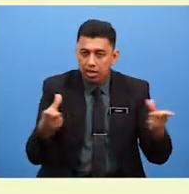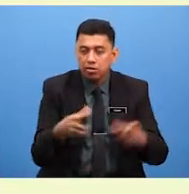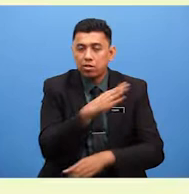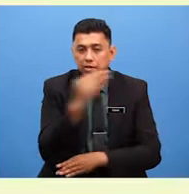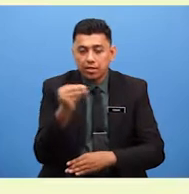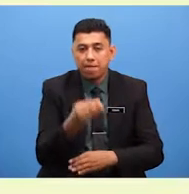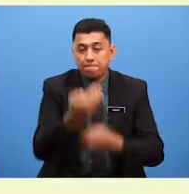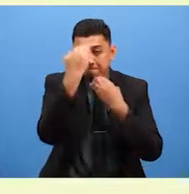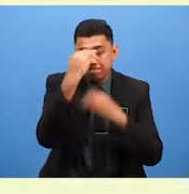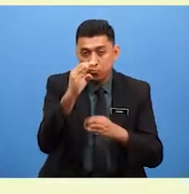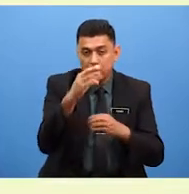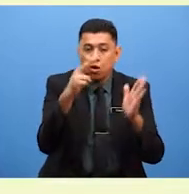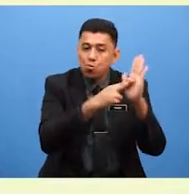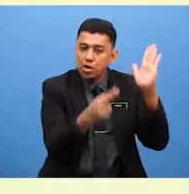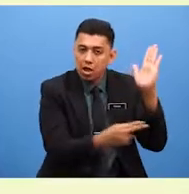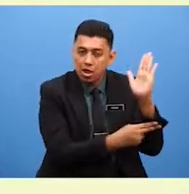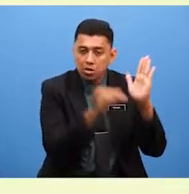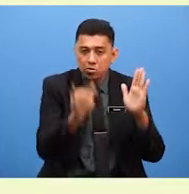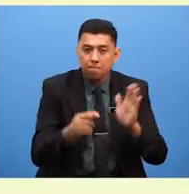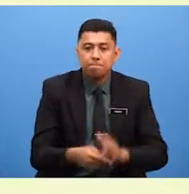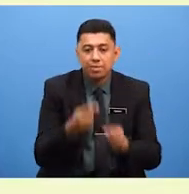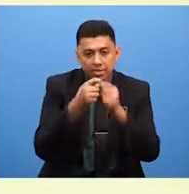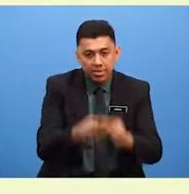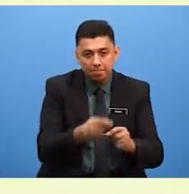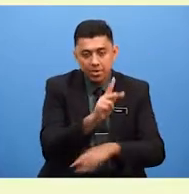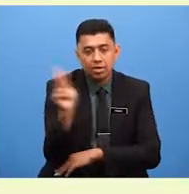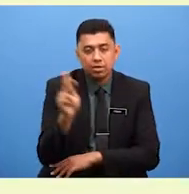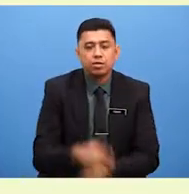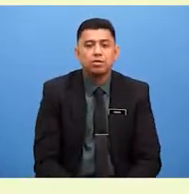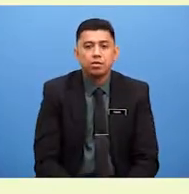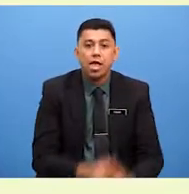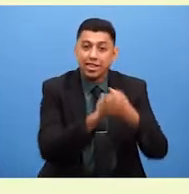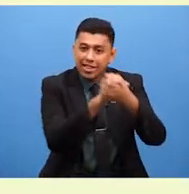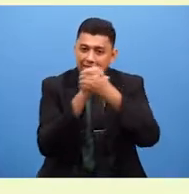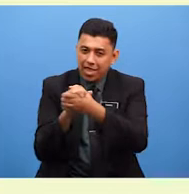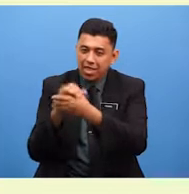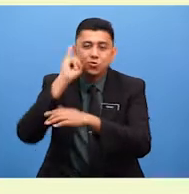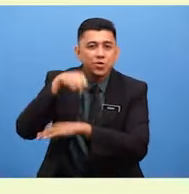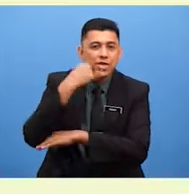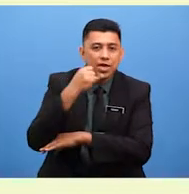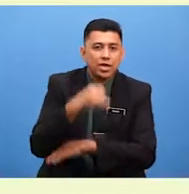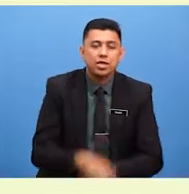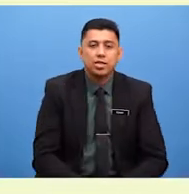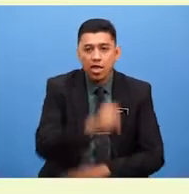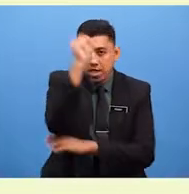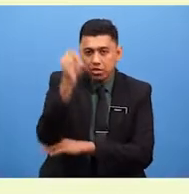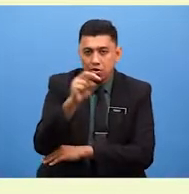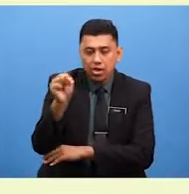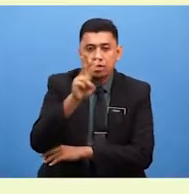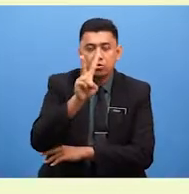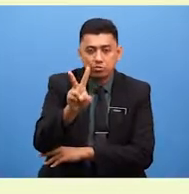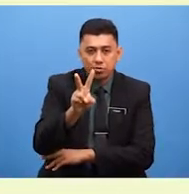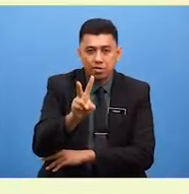dan mematuhi undang-undang yang ditetapkan. Syabas, Jivika. Soalan kedua